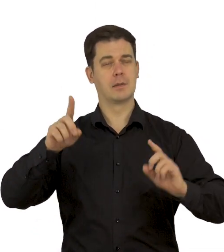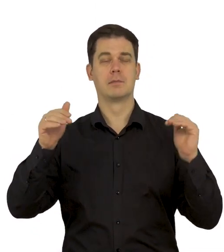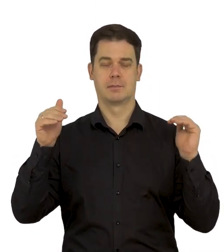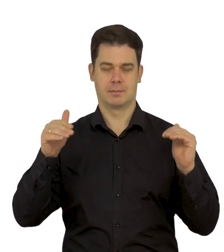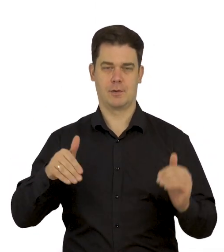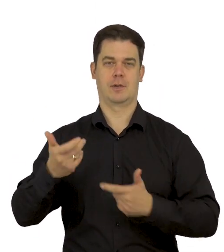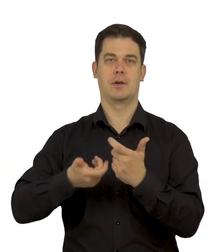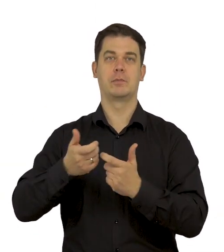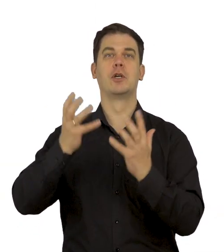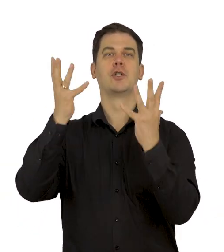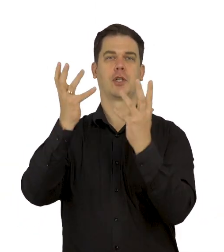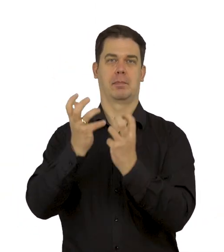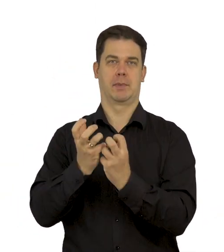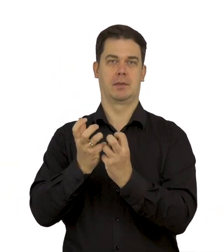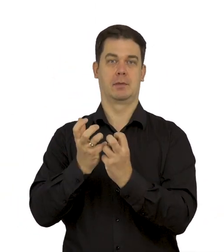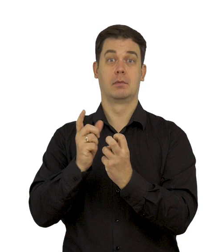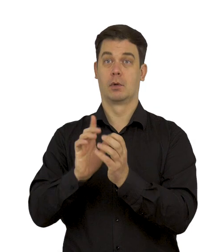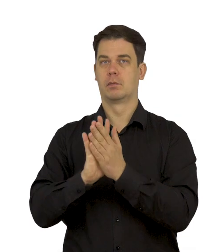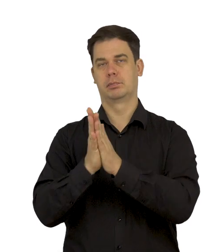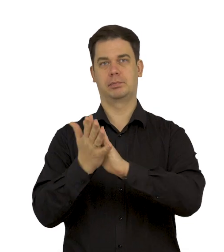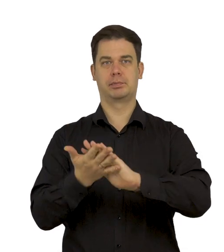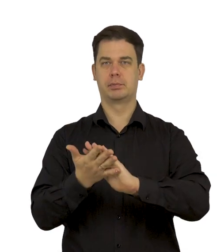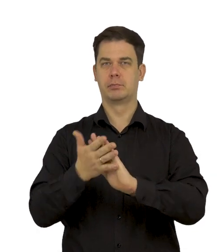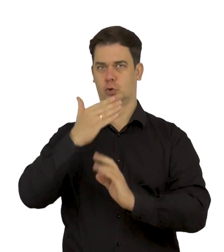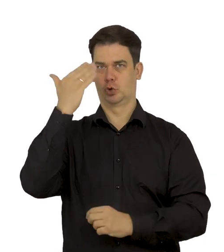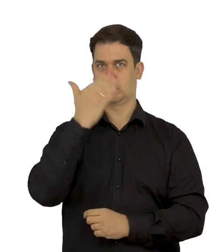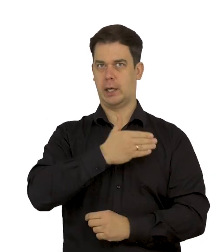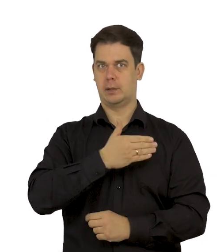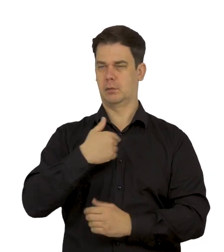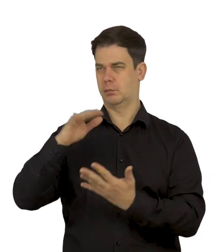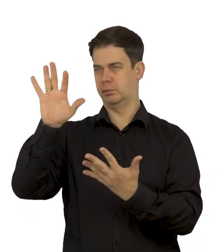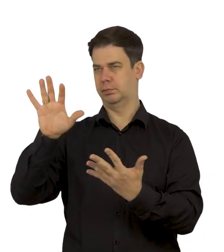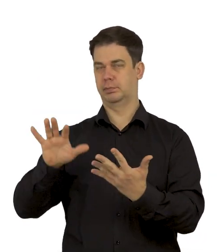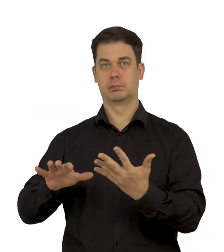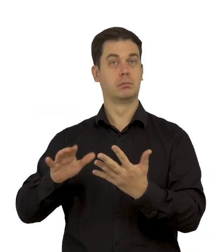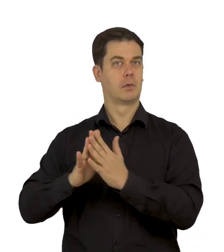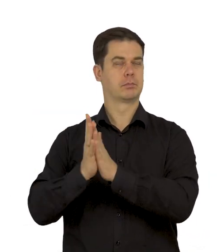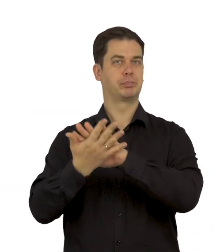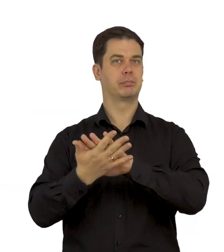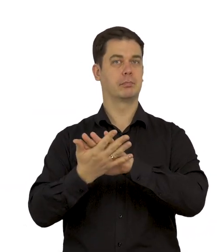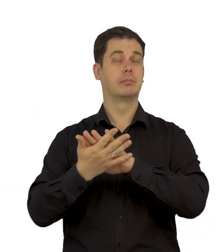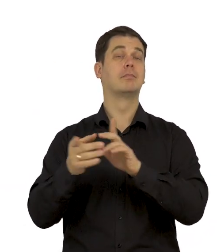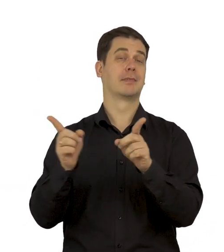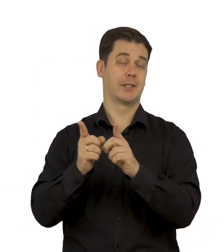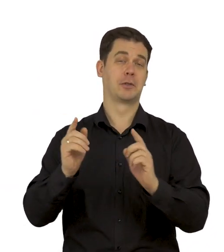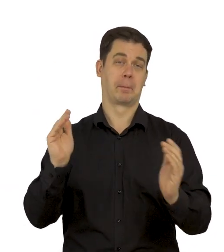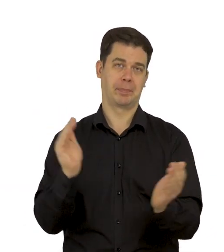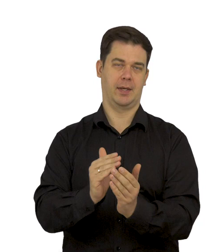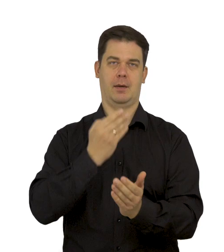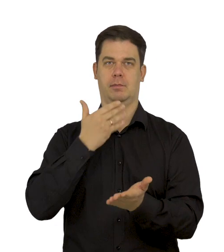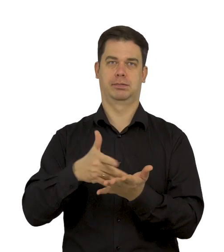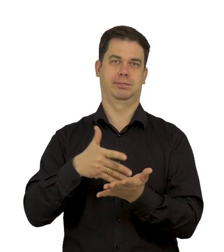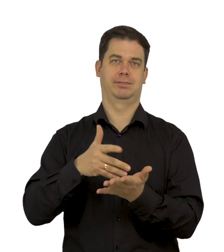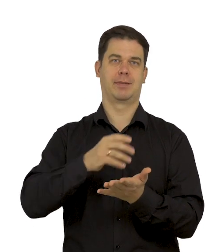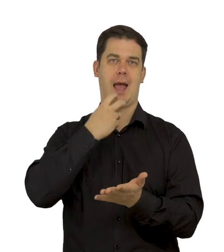też zastosować tryb ciemny, który zmienia na przykład tło wyświetlacza i wygląd niektórych aplikacji, co oczywiście także wydłuża czas pracy